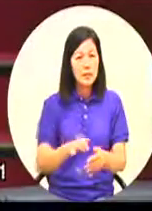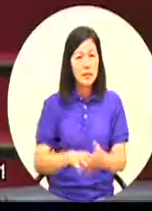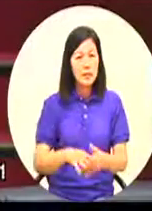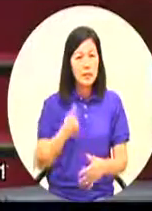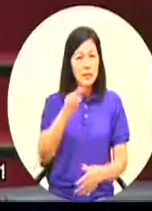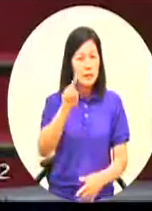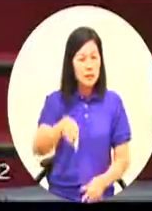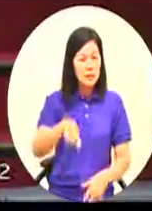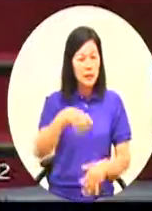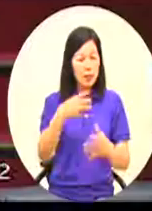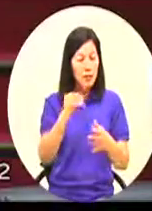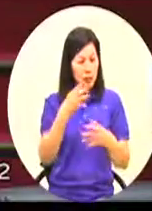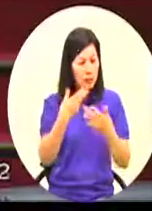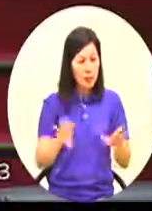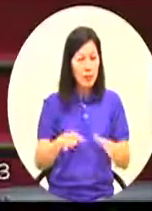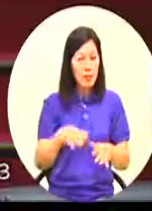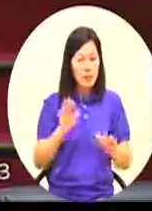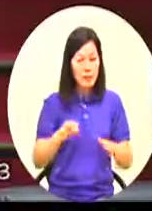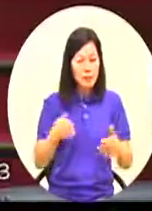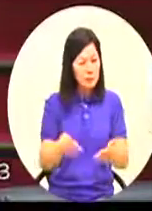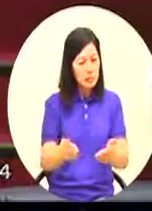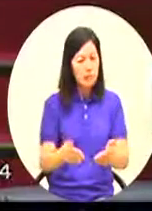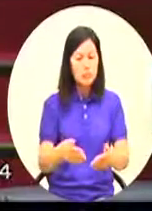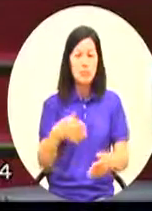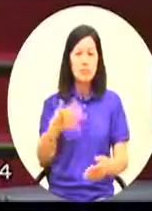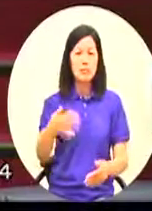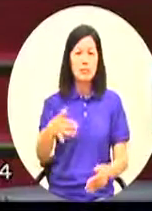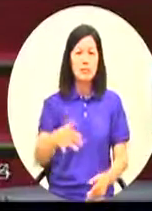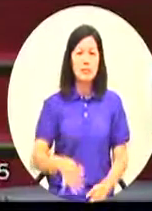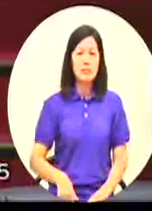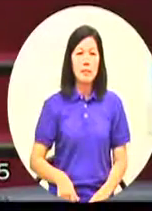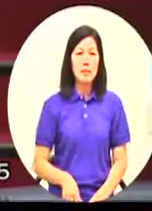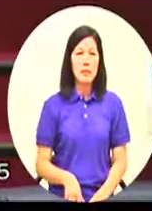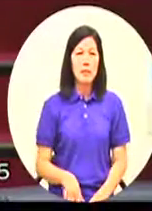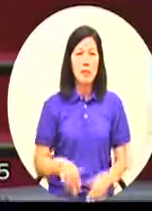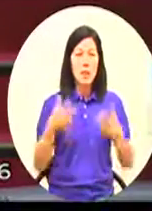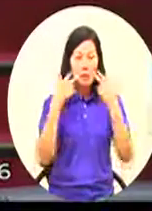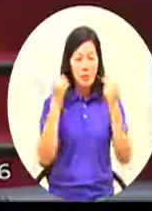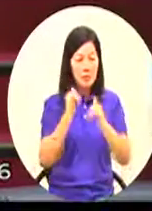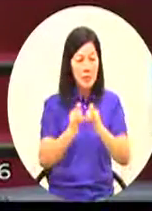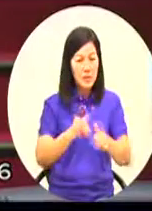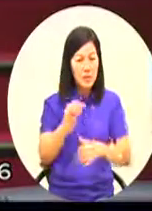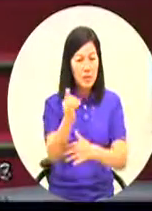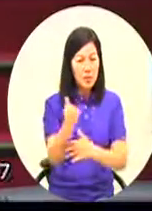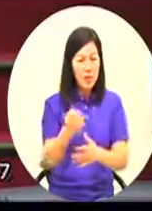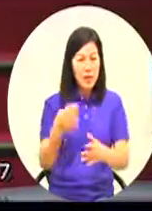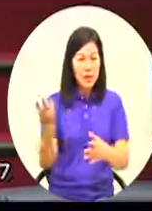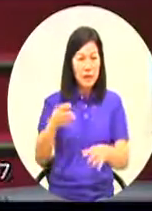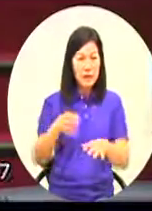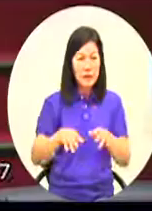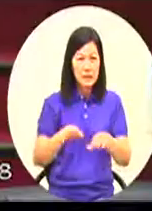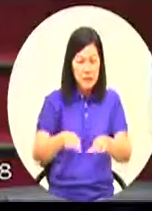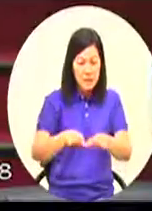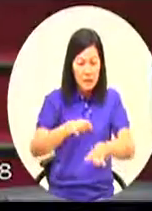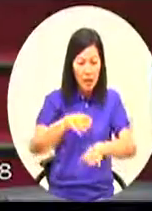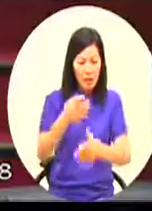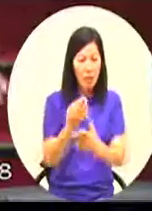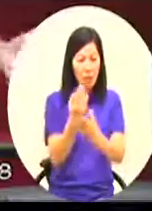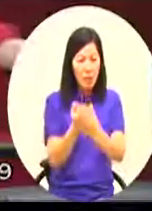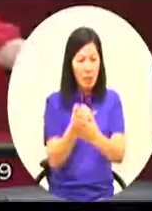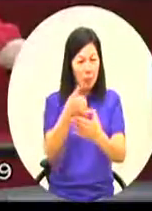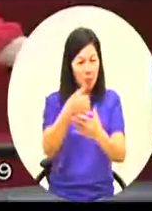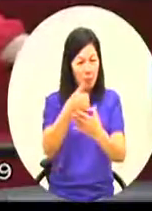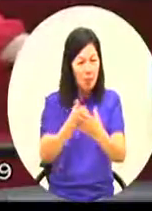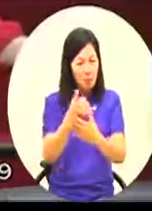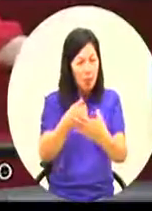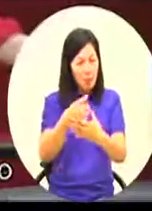费，可是到现在都还没有动工。每次问原民会，9月份就可以泡脚了，10月份可以泡脚了，到